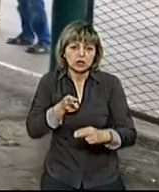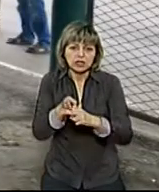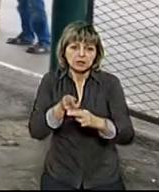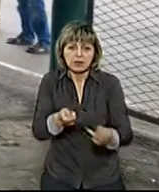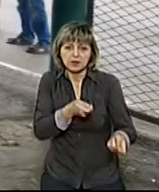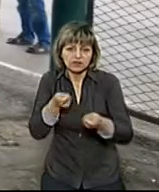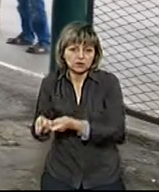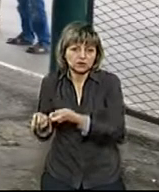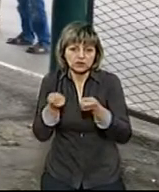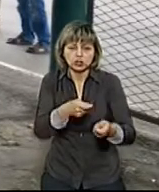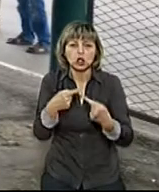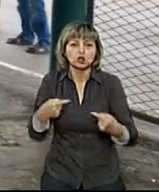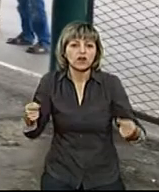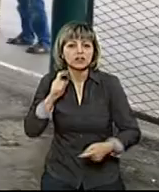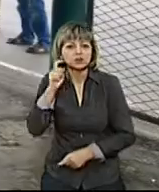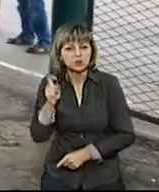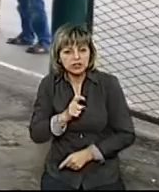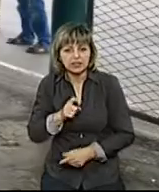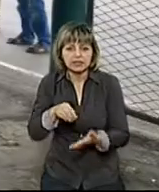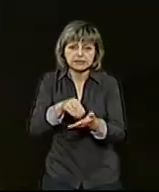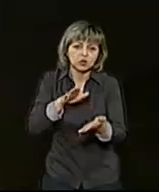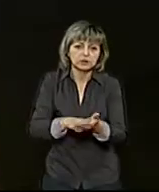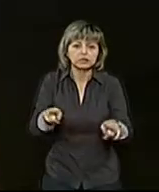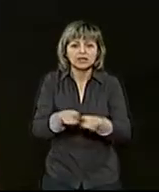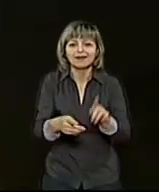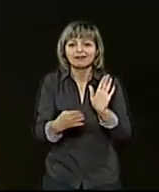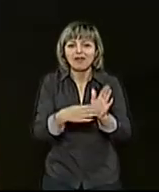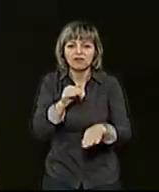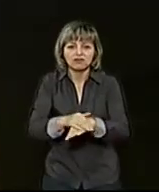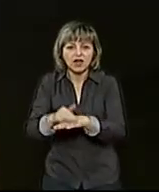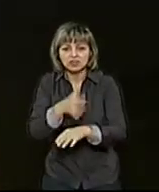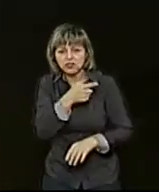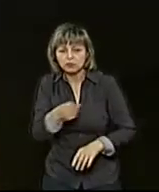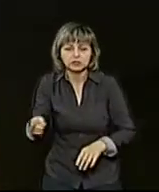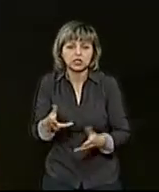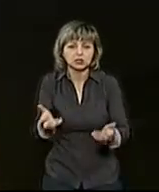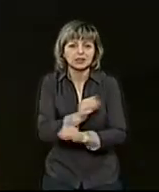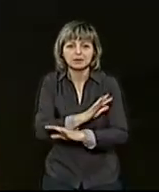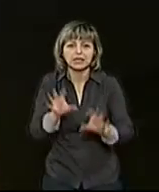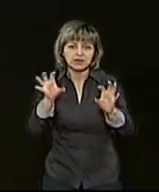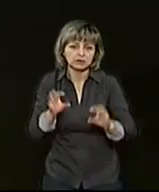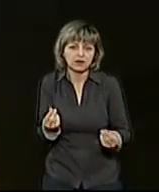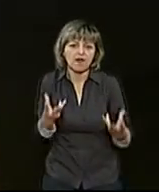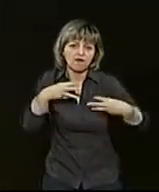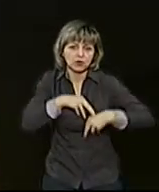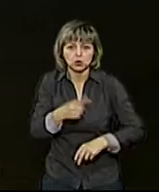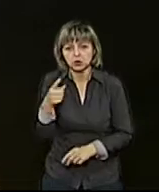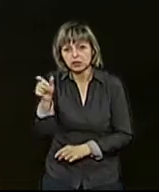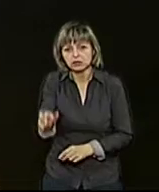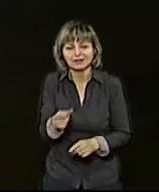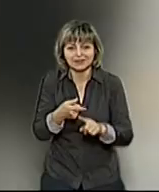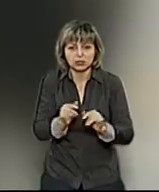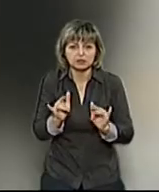України. Оперативники задокументували 9 таких фактів. Під час отримання неправомірної вигоди одного із фігурантів